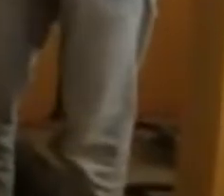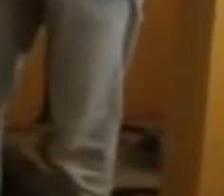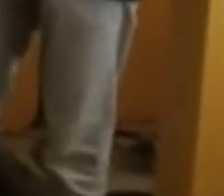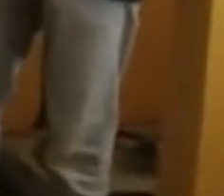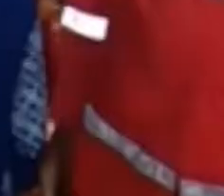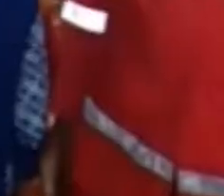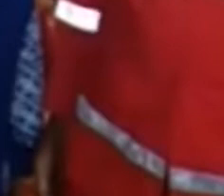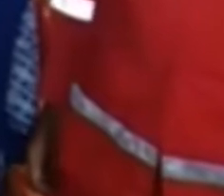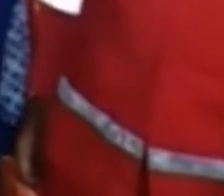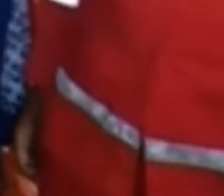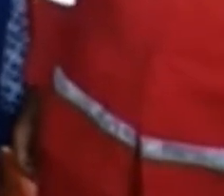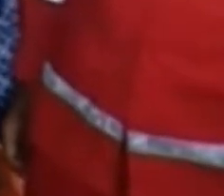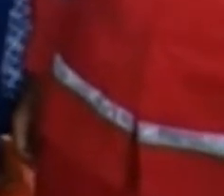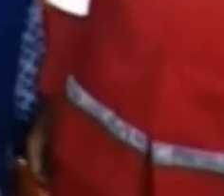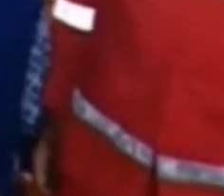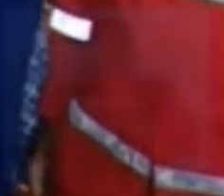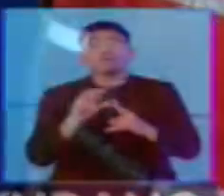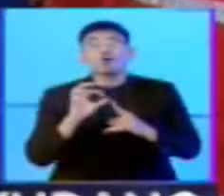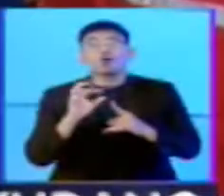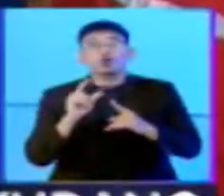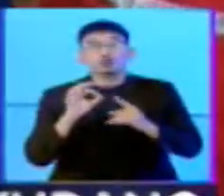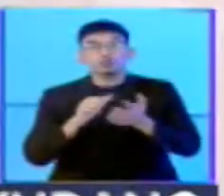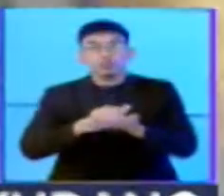disalurkan seperti dari Polres Pekalongan juga PMI Pekalongan.